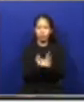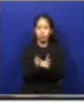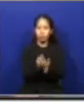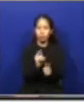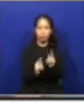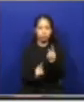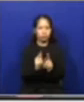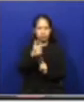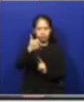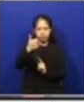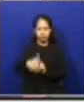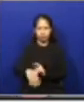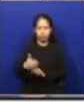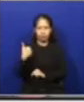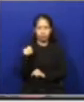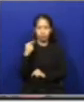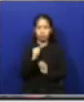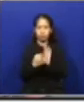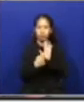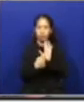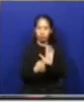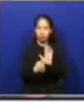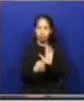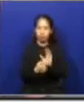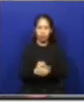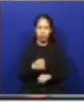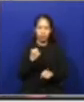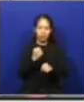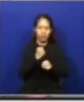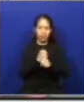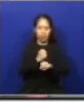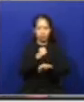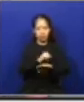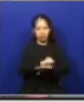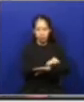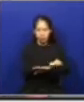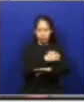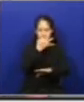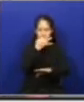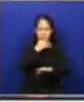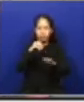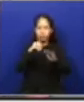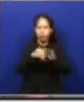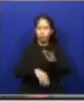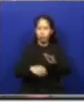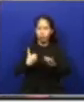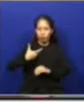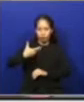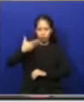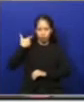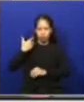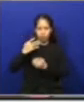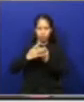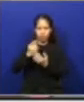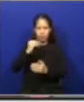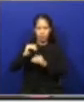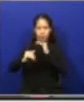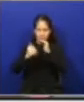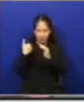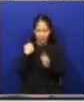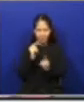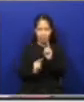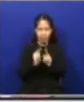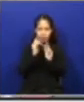ยไม่ว่าจะเป็นเรื่องการตกงานวันก่อนสภาพัฒน์ออกมาประเมินว่าผู้ตกงานจะสูง